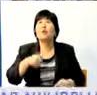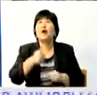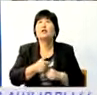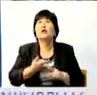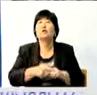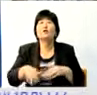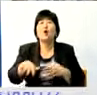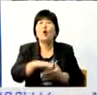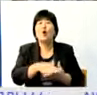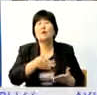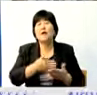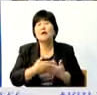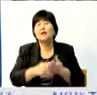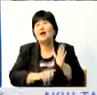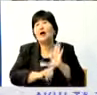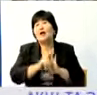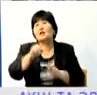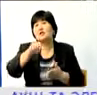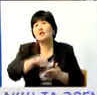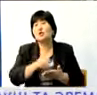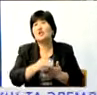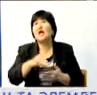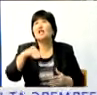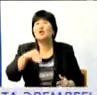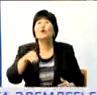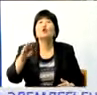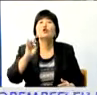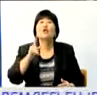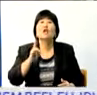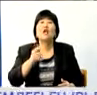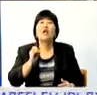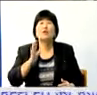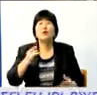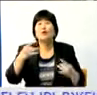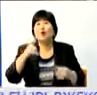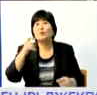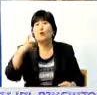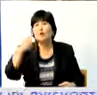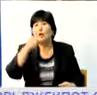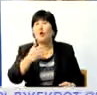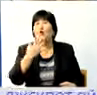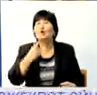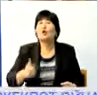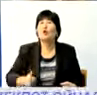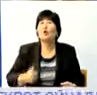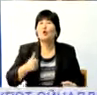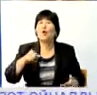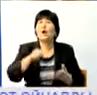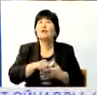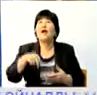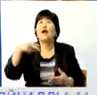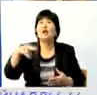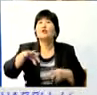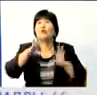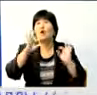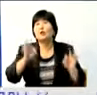қайнаған қоғамдық саяси майданның алдыңғы шебінде өткізген Темірбек Жүргеновтың туғанына биыл 120 жыл. Ұлттың рухани уызы саналатын әдебиет пен